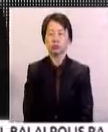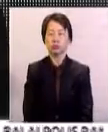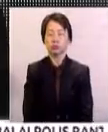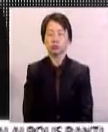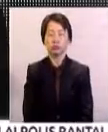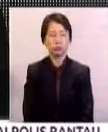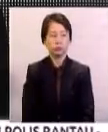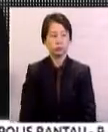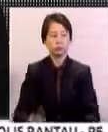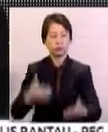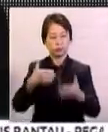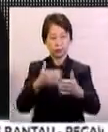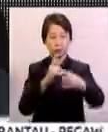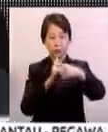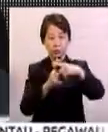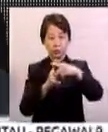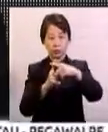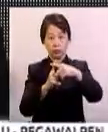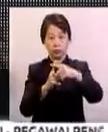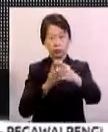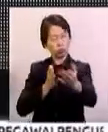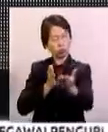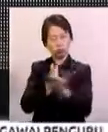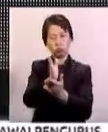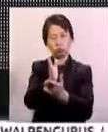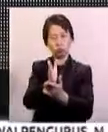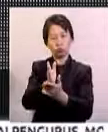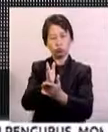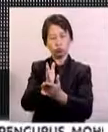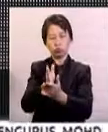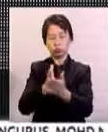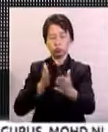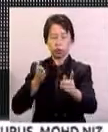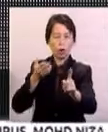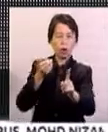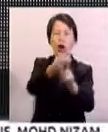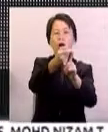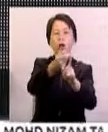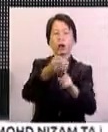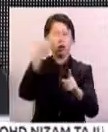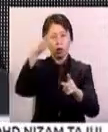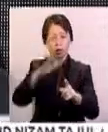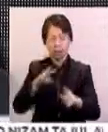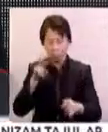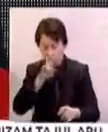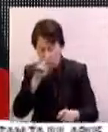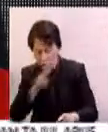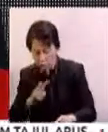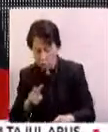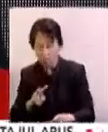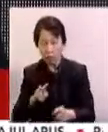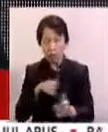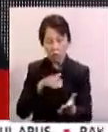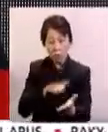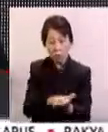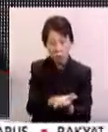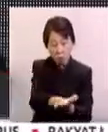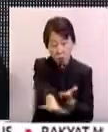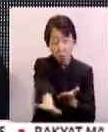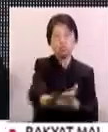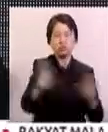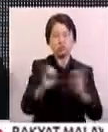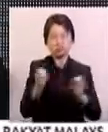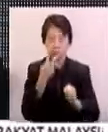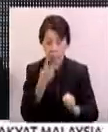Dia dekat simpang tiga tu dia terus langgar. Kita pun tak tahu apa punca dia. Tak kesan brek pun kita tak kelihatan. Jadi kita